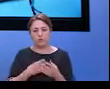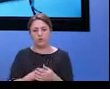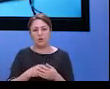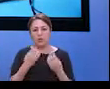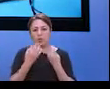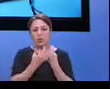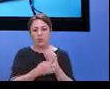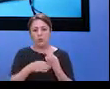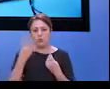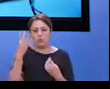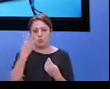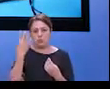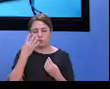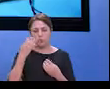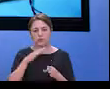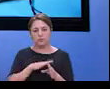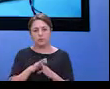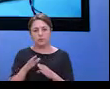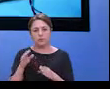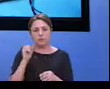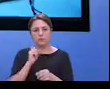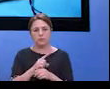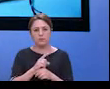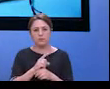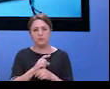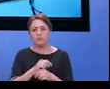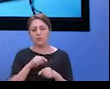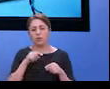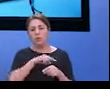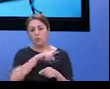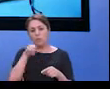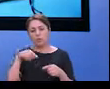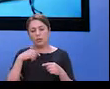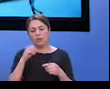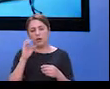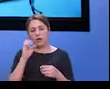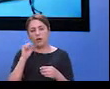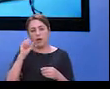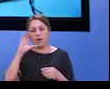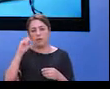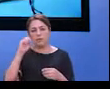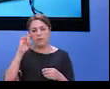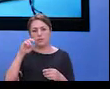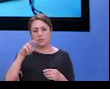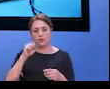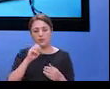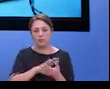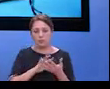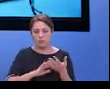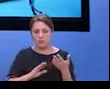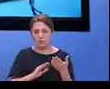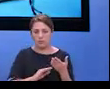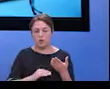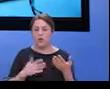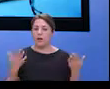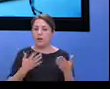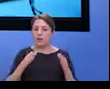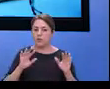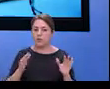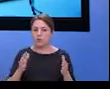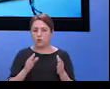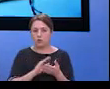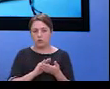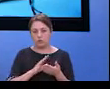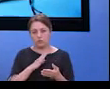oxirgi 4-chi bajaradigan narsangiz aynan bularning asarlarida qanday voqealar aks etgan va